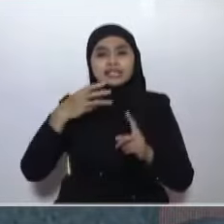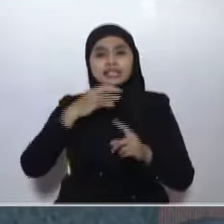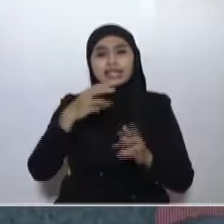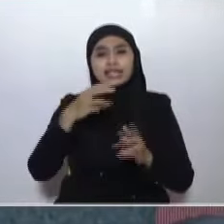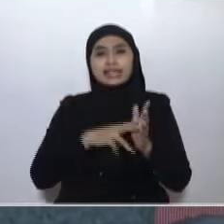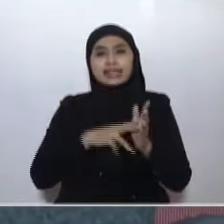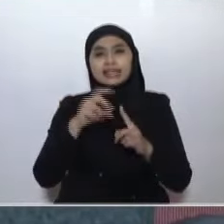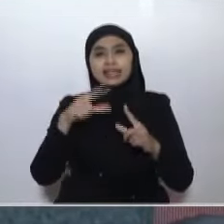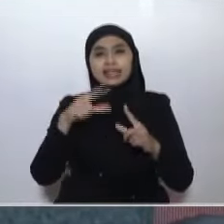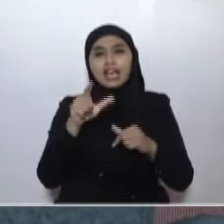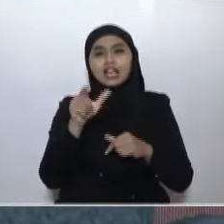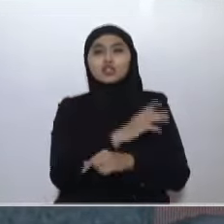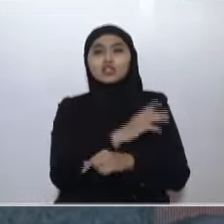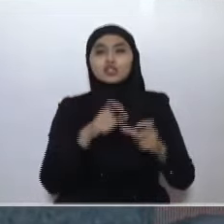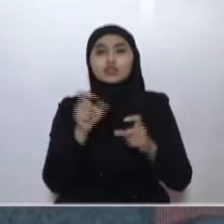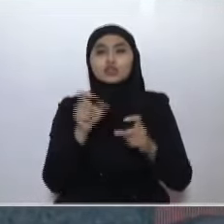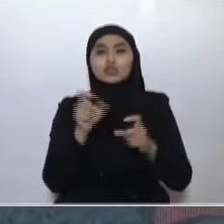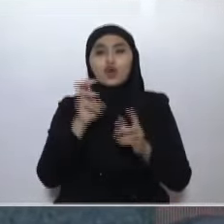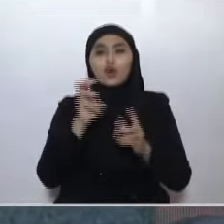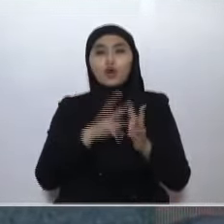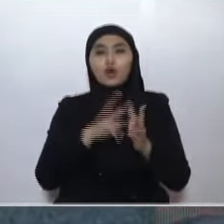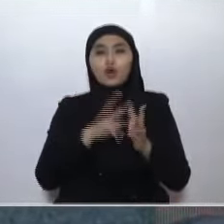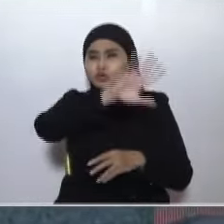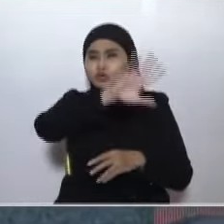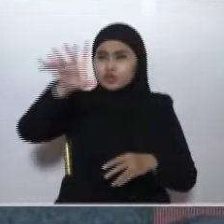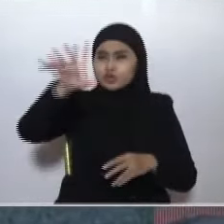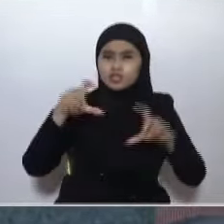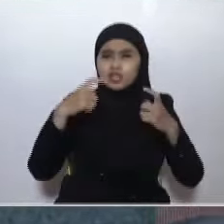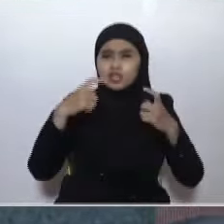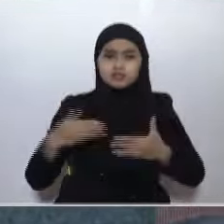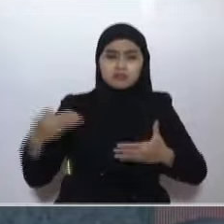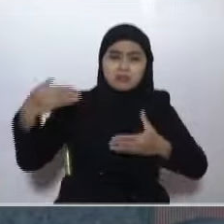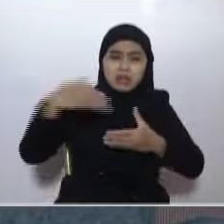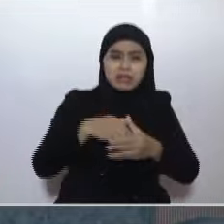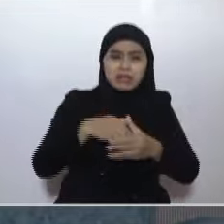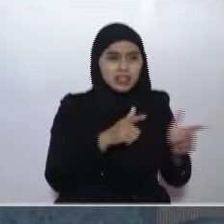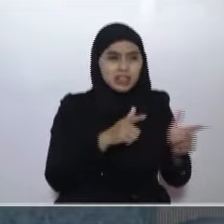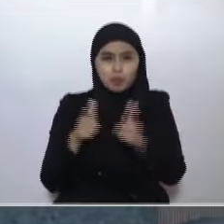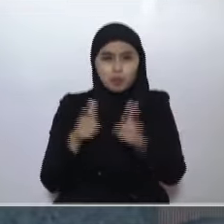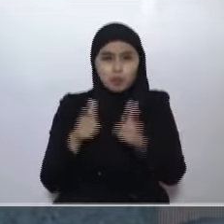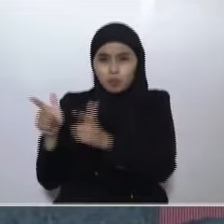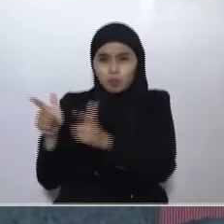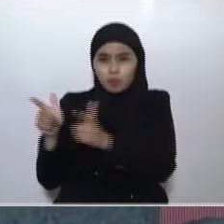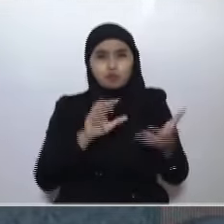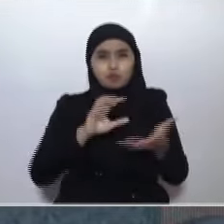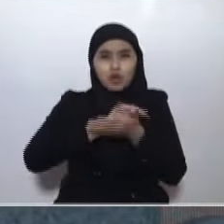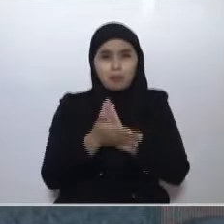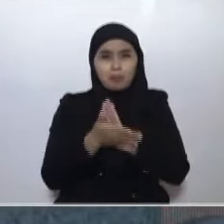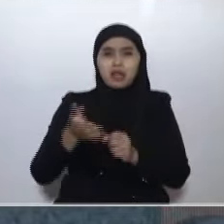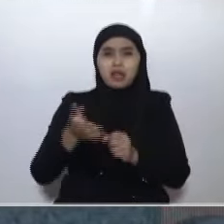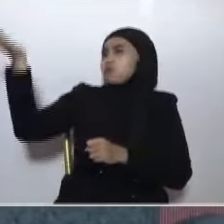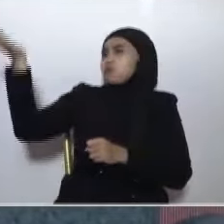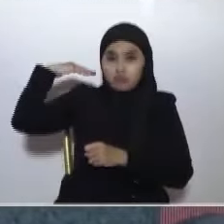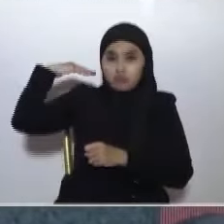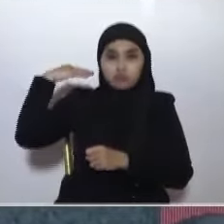sejarah juga mencatat berbagai elemen ikut berjuang di dalam pertempuran 10 November yang ada di Surabaya salah satu kekuatan